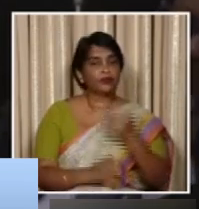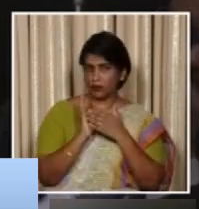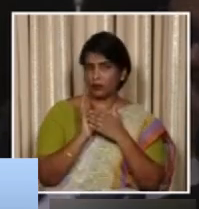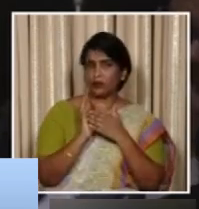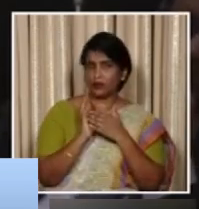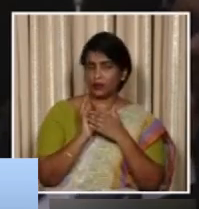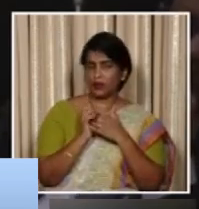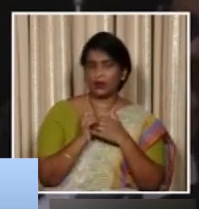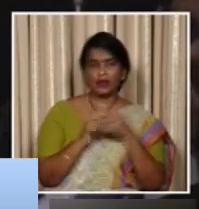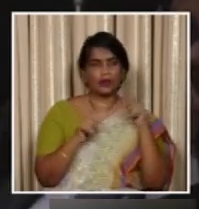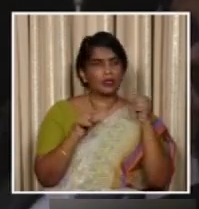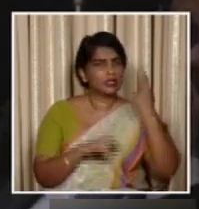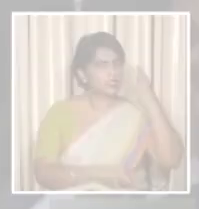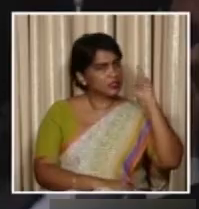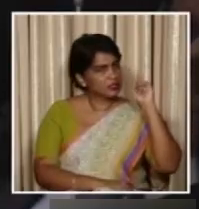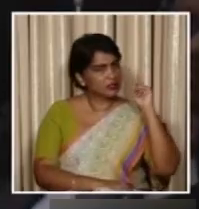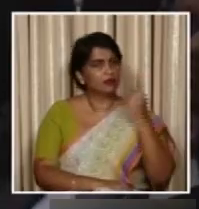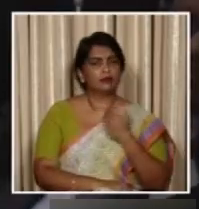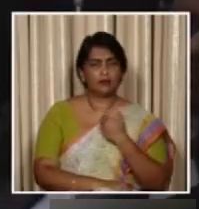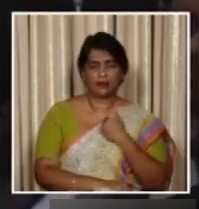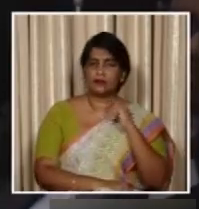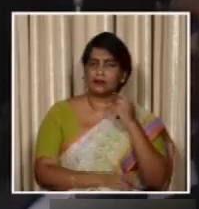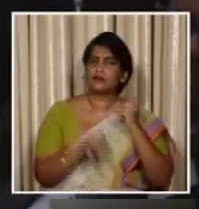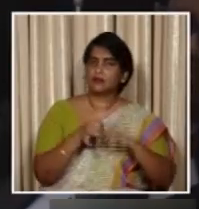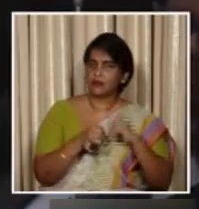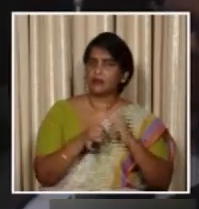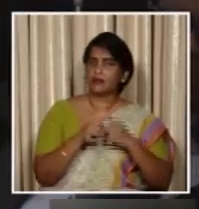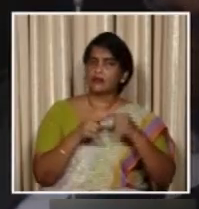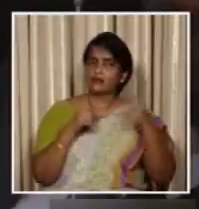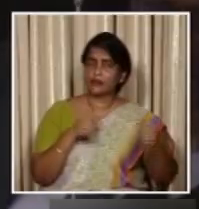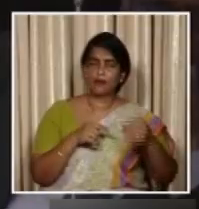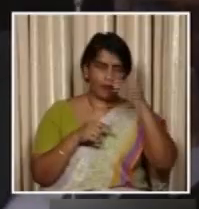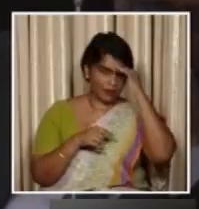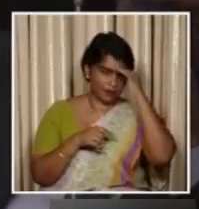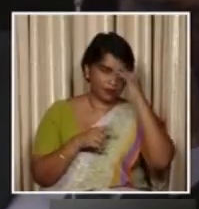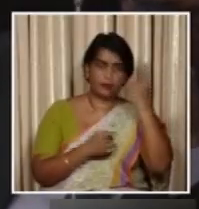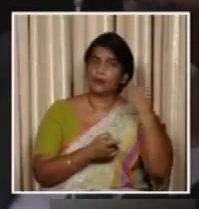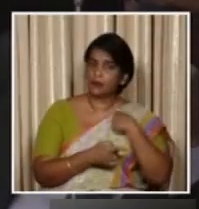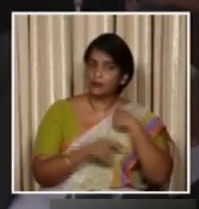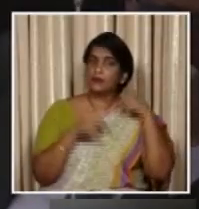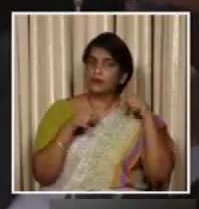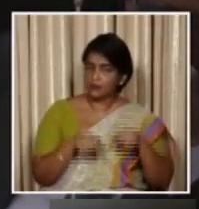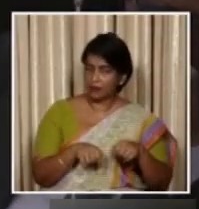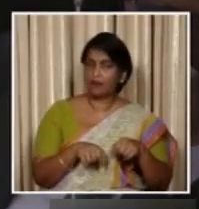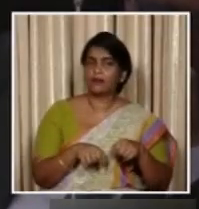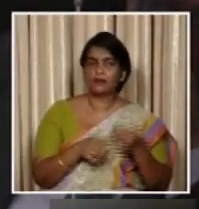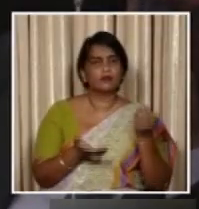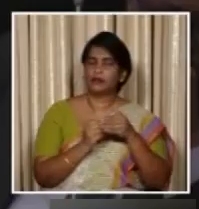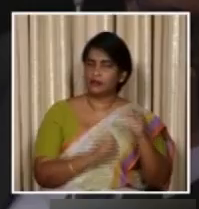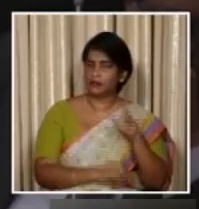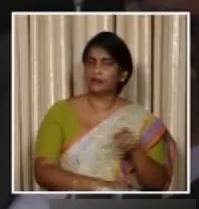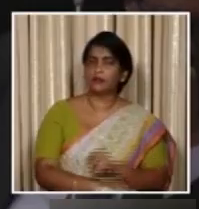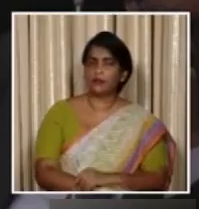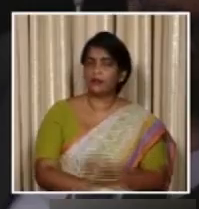ගැන දැන් ඊයේ අපි යම් යම් ප්‍රශ්න ගැන විපක්ෂ නායකතුමා නගපු දේ අදත් මේ යළි රිපීට්